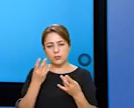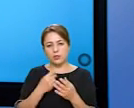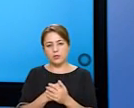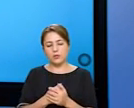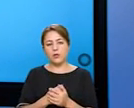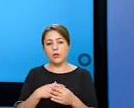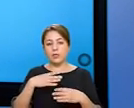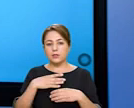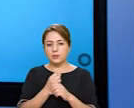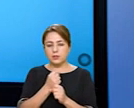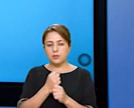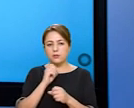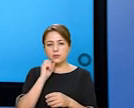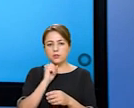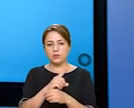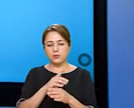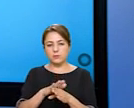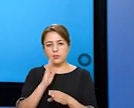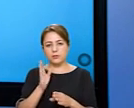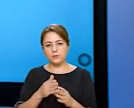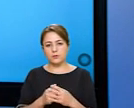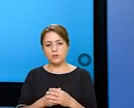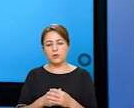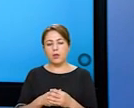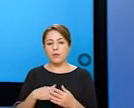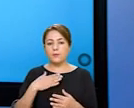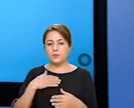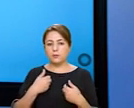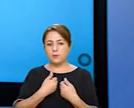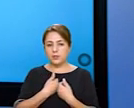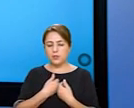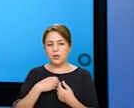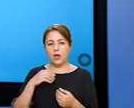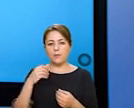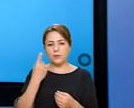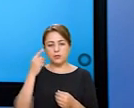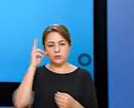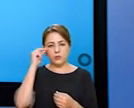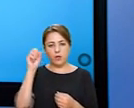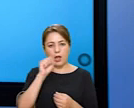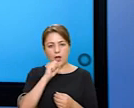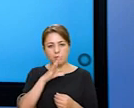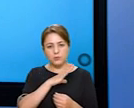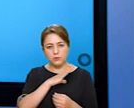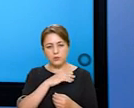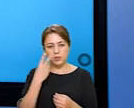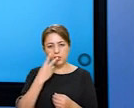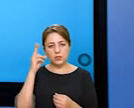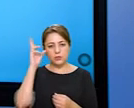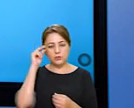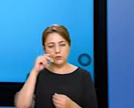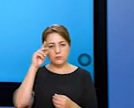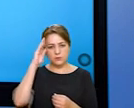Келін, қысқа шартыны түзіп олайлик. Демек, бізге берілген, бірінші сон А болсын дейлік. Икінші